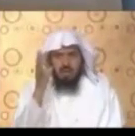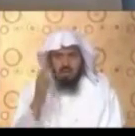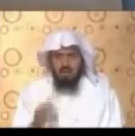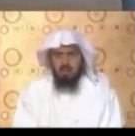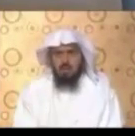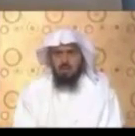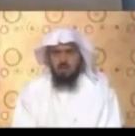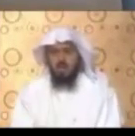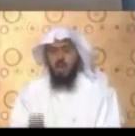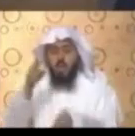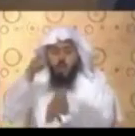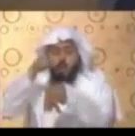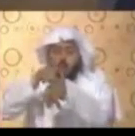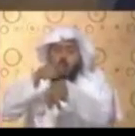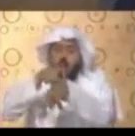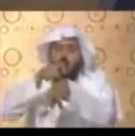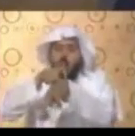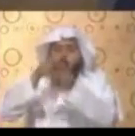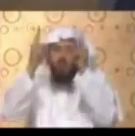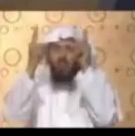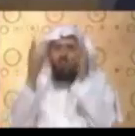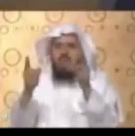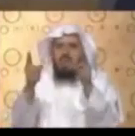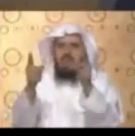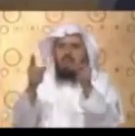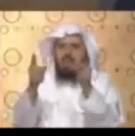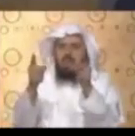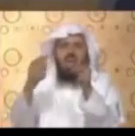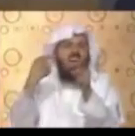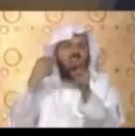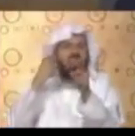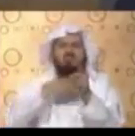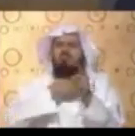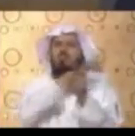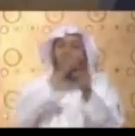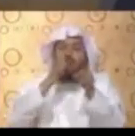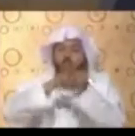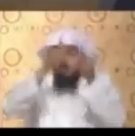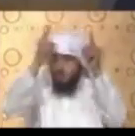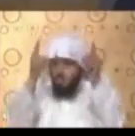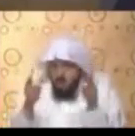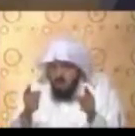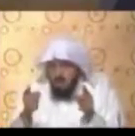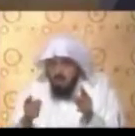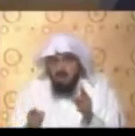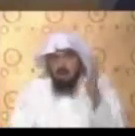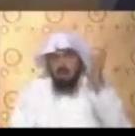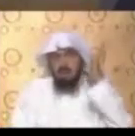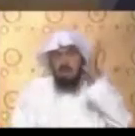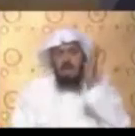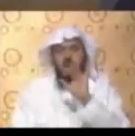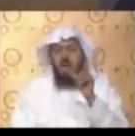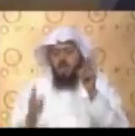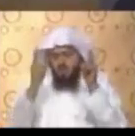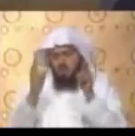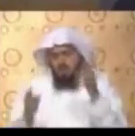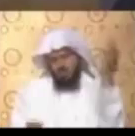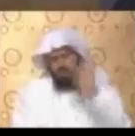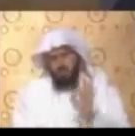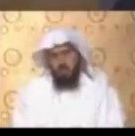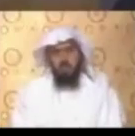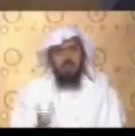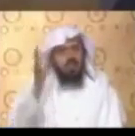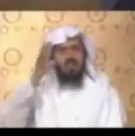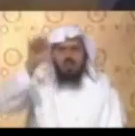الكلام على دخول الوقت، إذا كان دخل يعرف دخول الوقت فلا يصلي قبل دخوله ولا